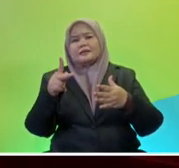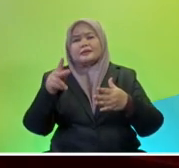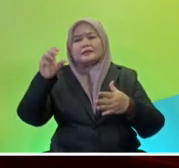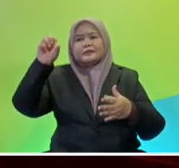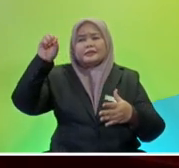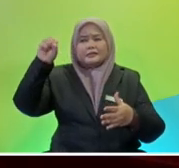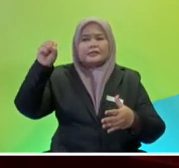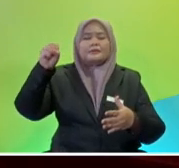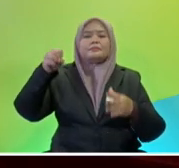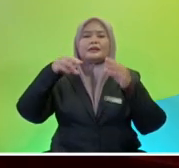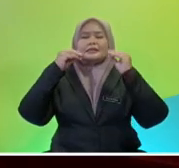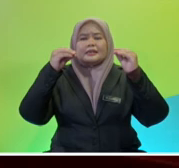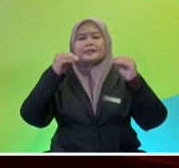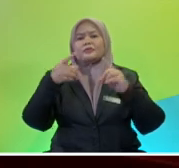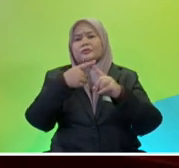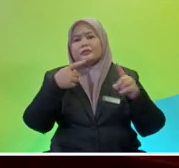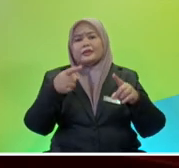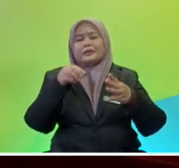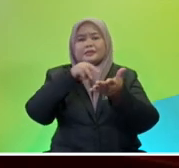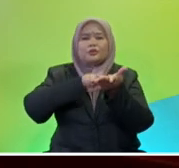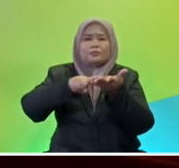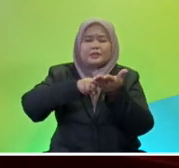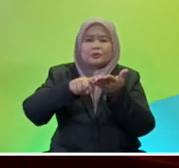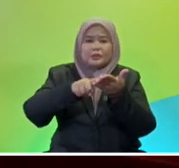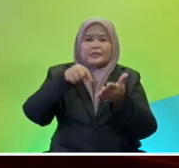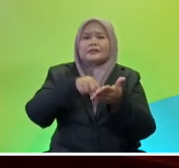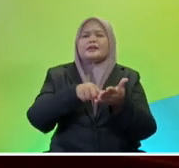ikut masih kita mengajar dalam satu minggu tuh macam saja